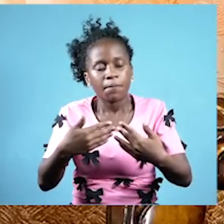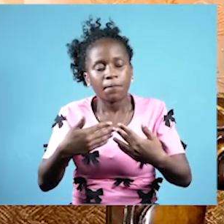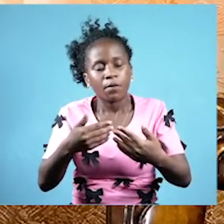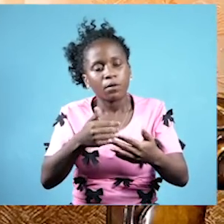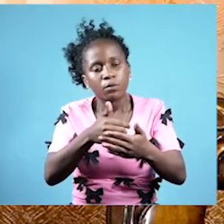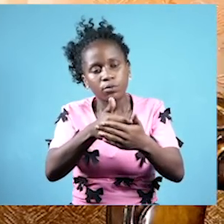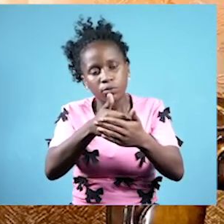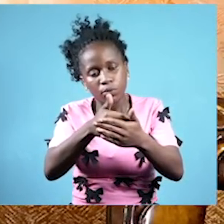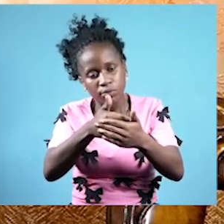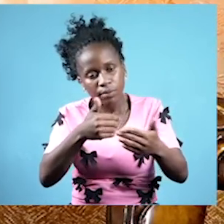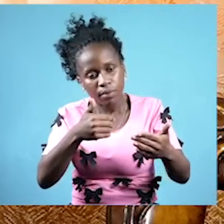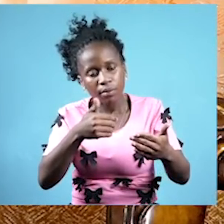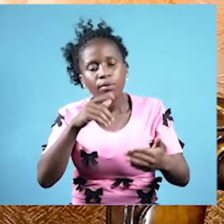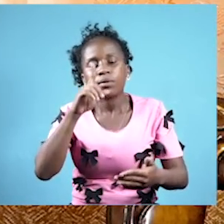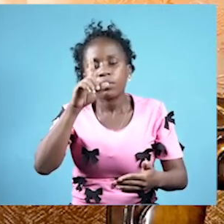alikuwa hawezi,